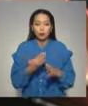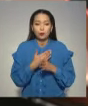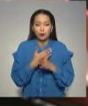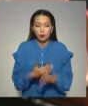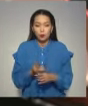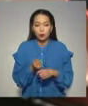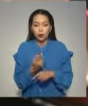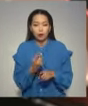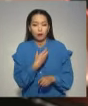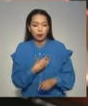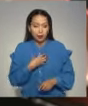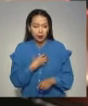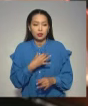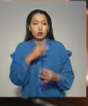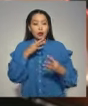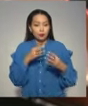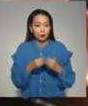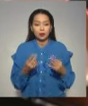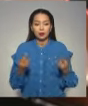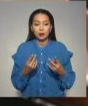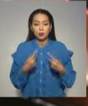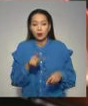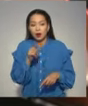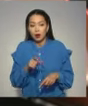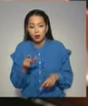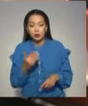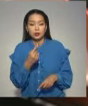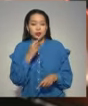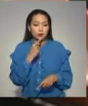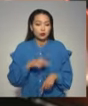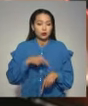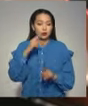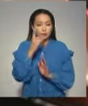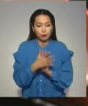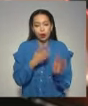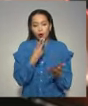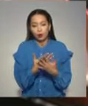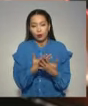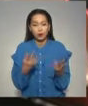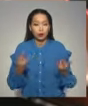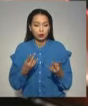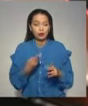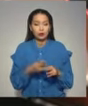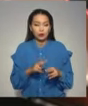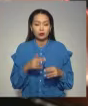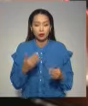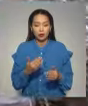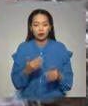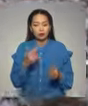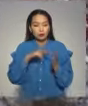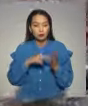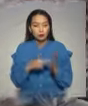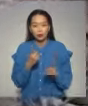көмектесудің бірінші жолы олармен тіл табу. Басқа адамның да олардың қиындығын сезіне алатынын көрсету. Бұл емдеудің ең алғашқы